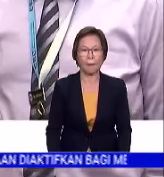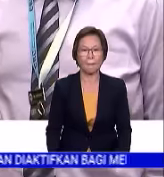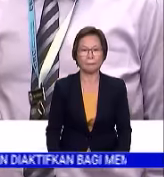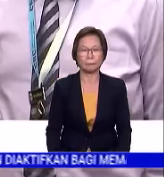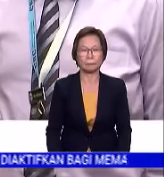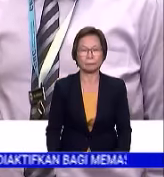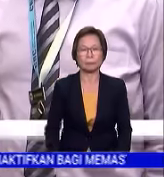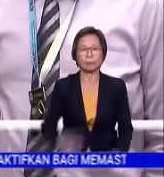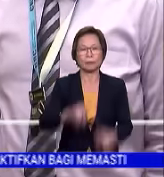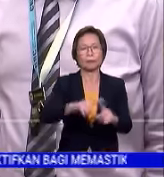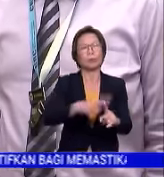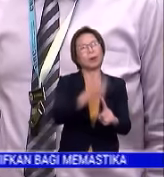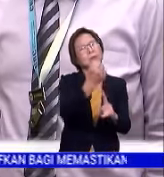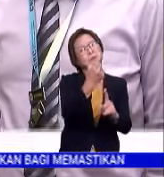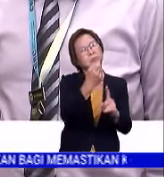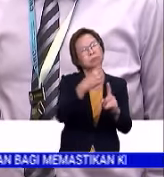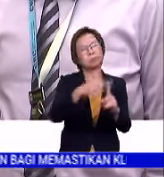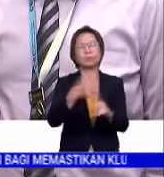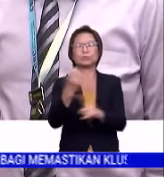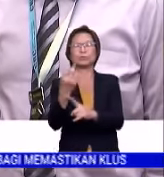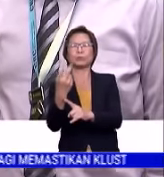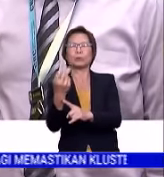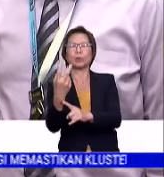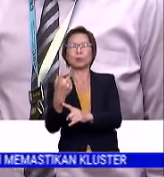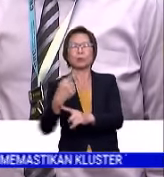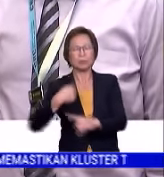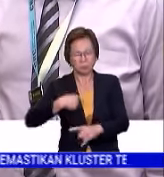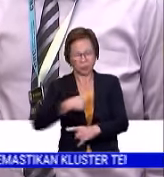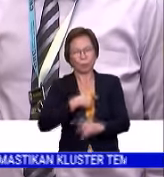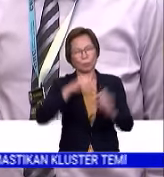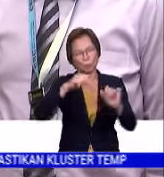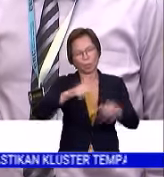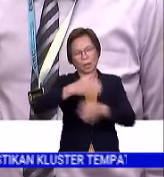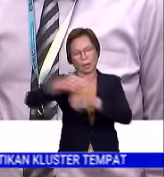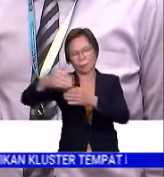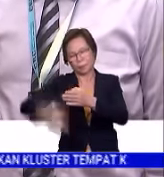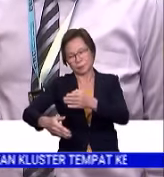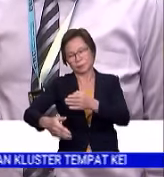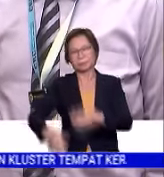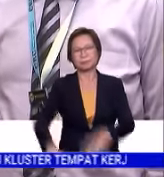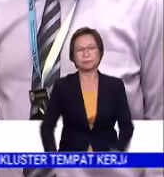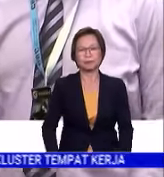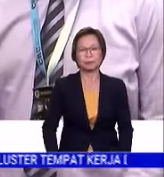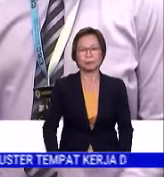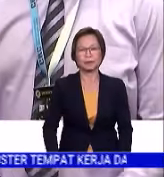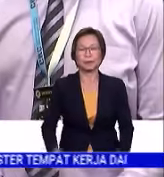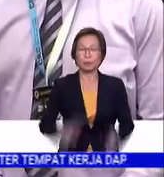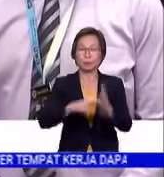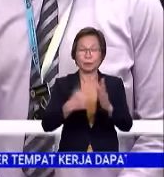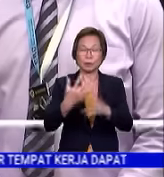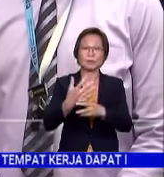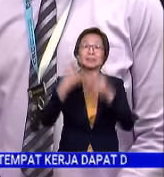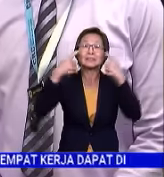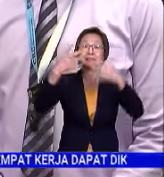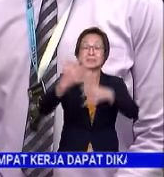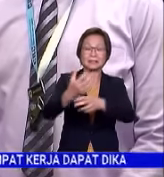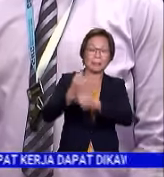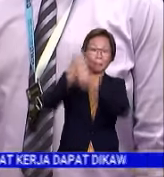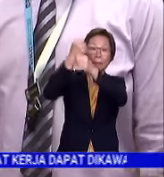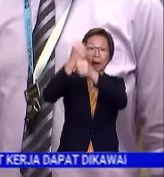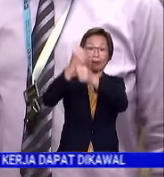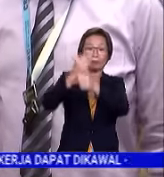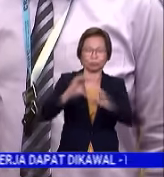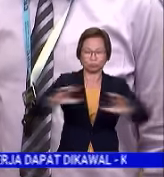By November, December lah, kita dah boleh selesai lah mencapai herd immunity yang kita nak capai